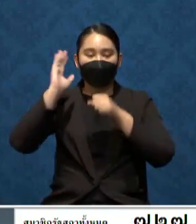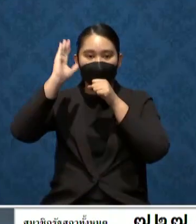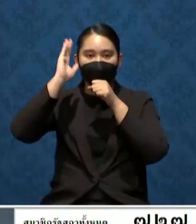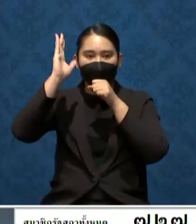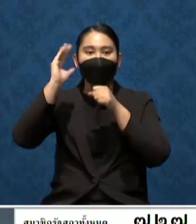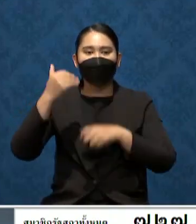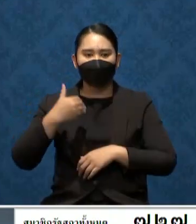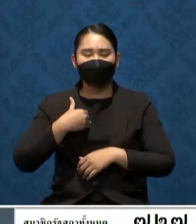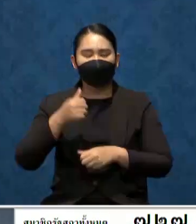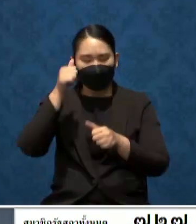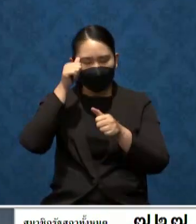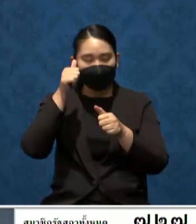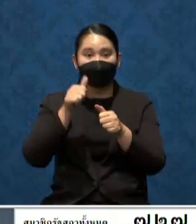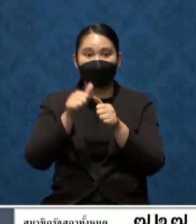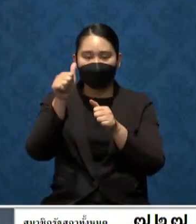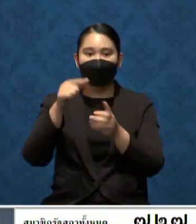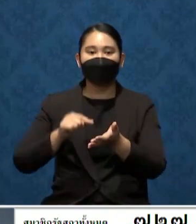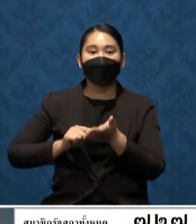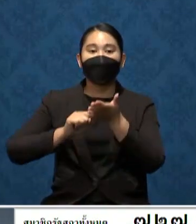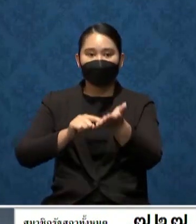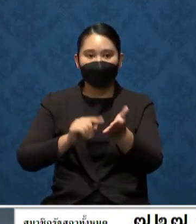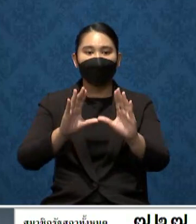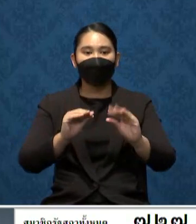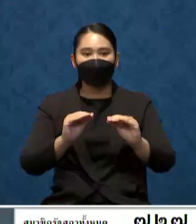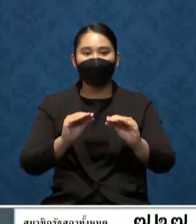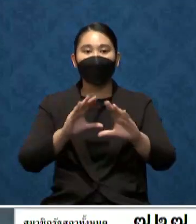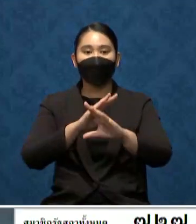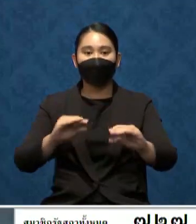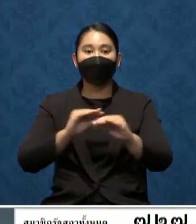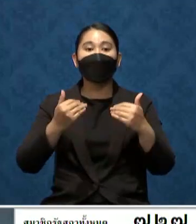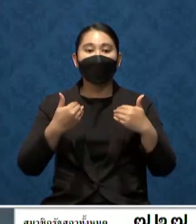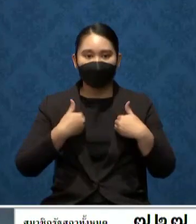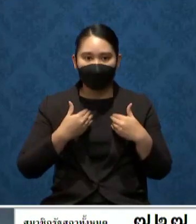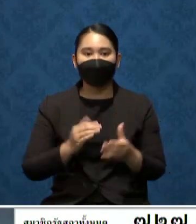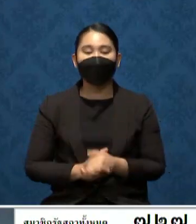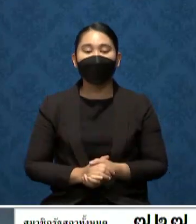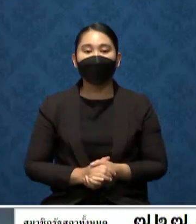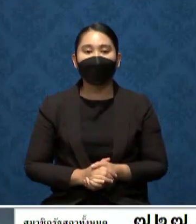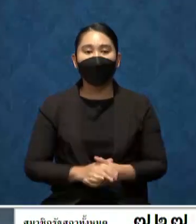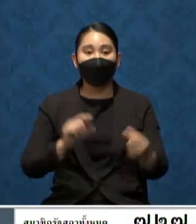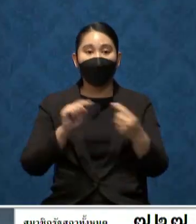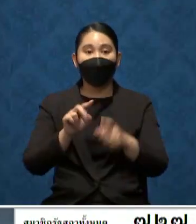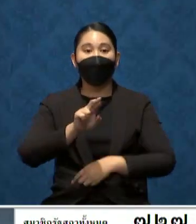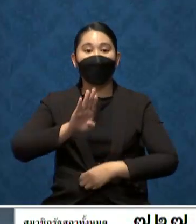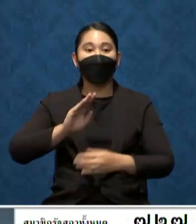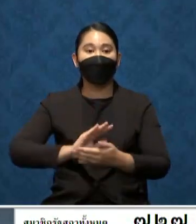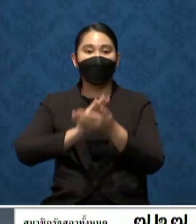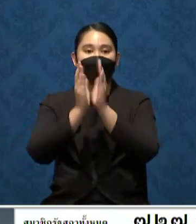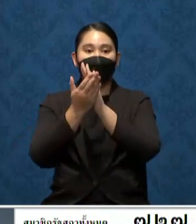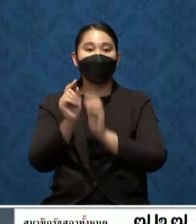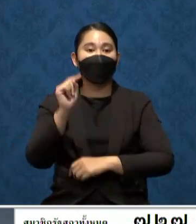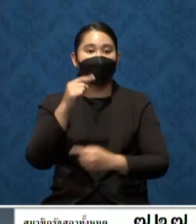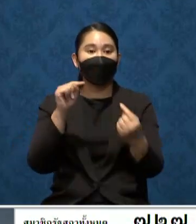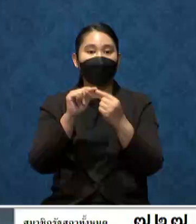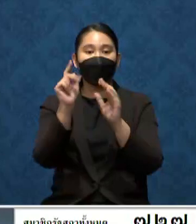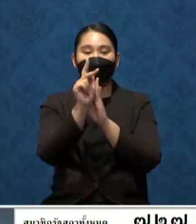าผมจำไม่ผิดเคยมีการเสนอเรื่องนี้เข้ามาครั้งหนึ่ง มันเป็นการเปลี่ยนระบบกฎหม